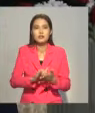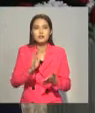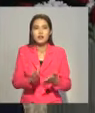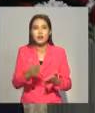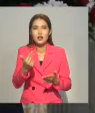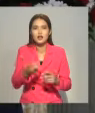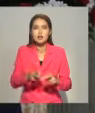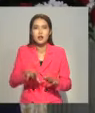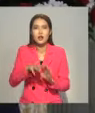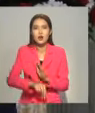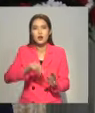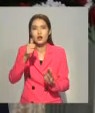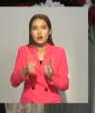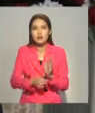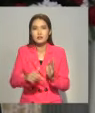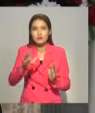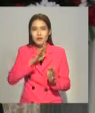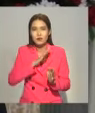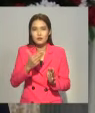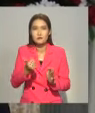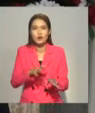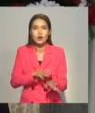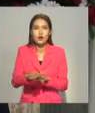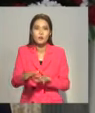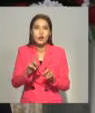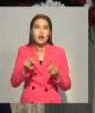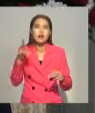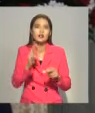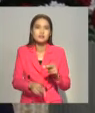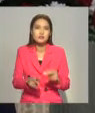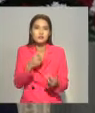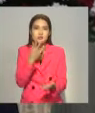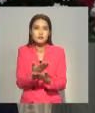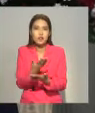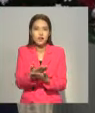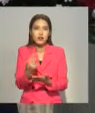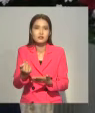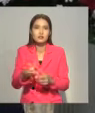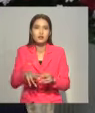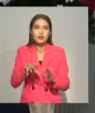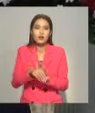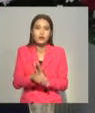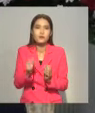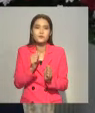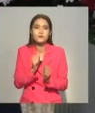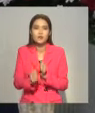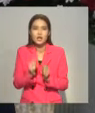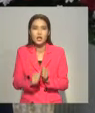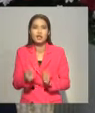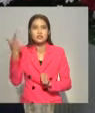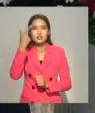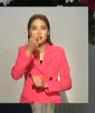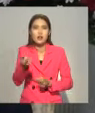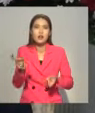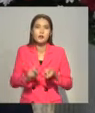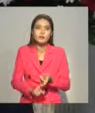2023-те бұл балалардың қауіпсіздігі ең басты мектепке кіруі, одан кейін жаңағы жедел басқару орталыққа байлануы, одан